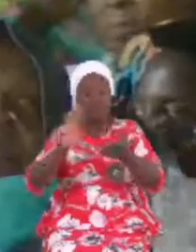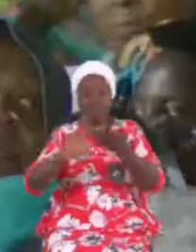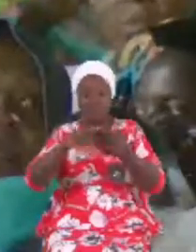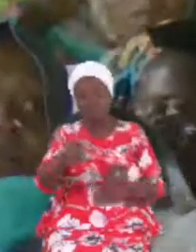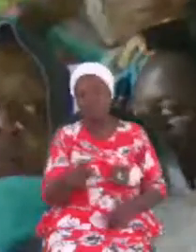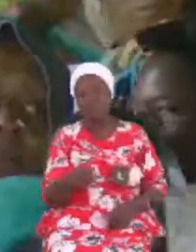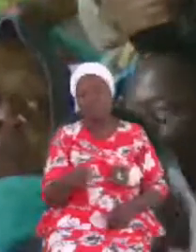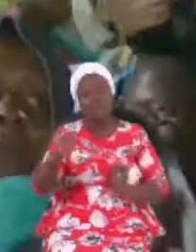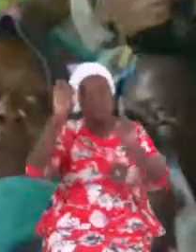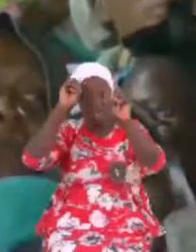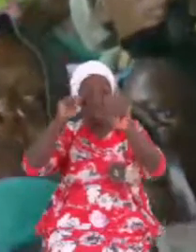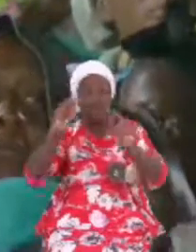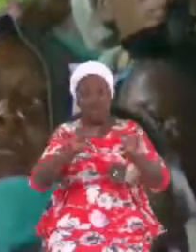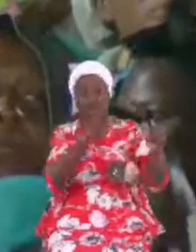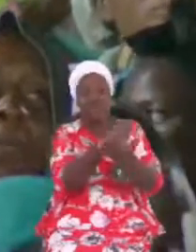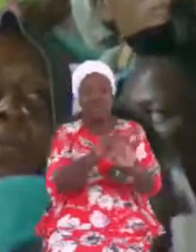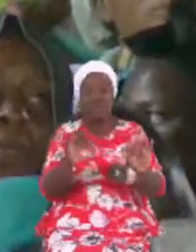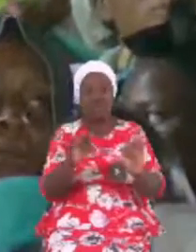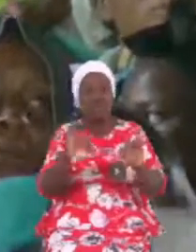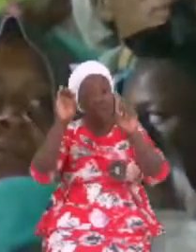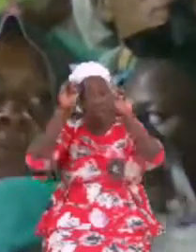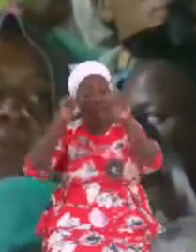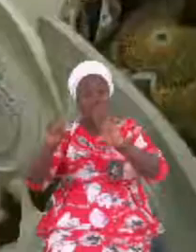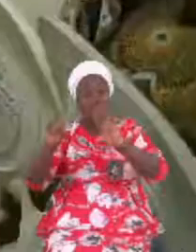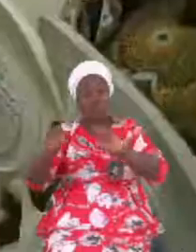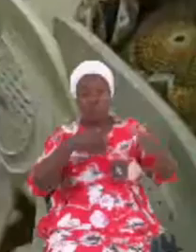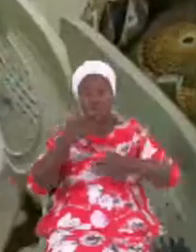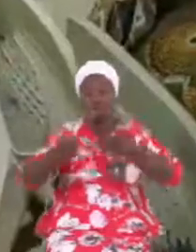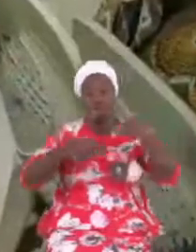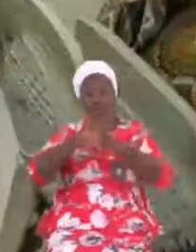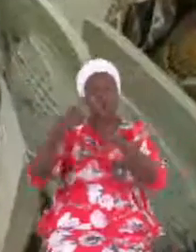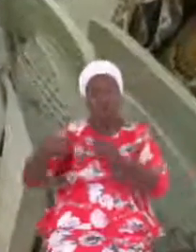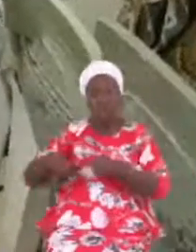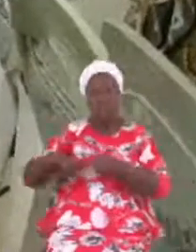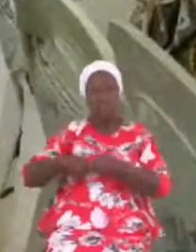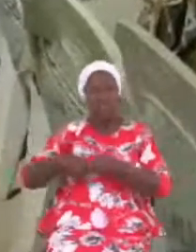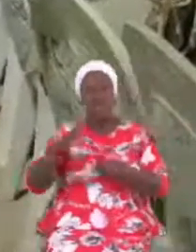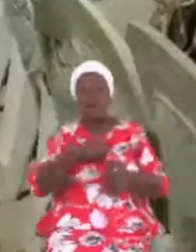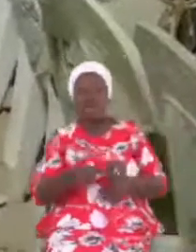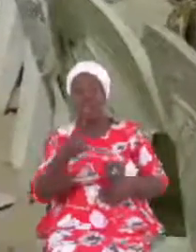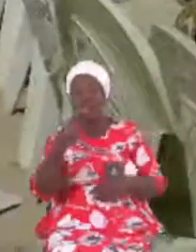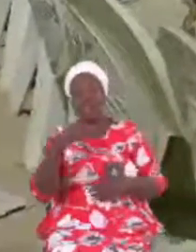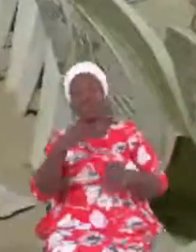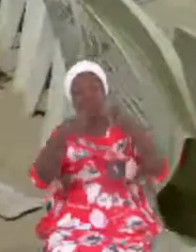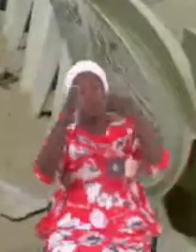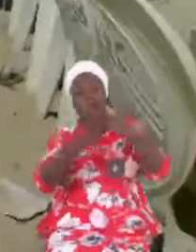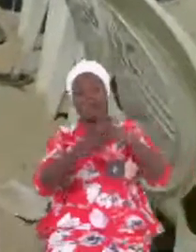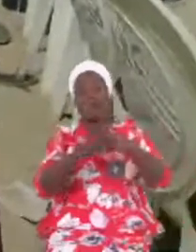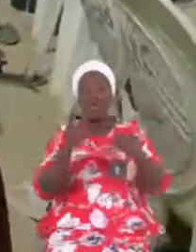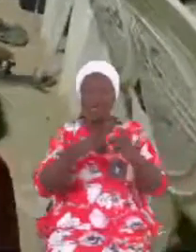pardonner. Il va t'affranchir. Il mettra la joie dans ton cœur. Un goût du